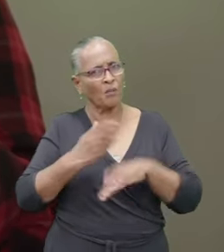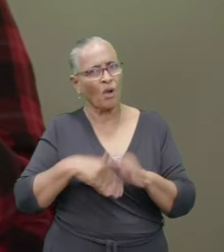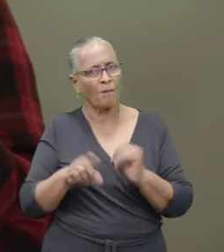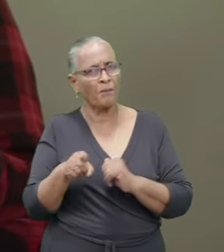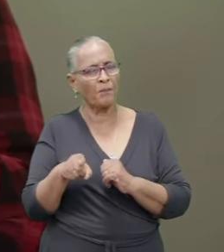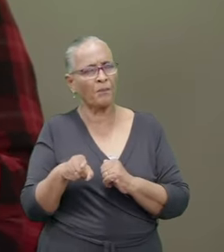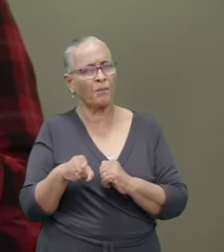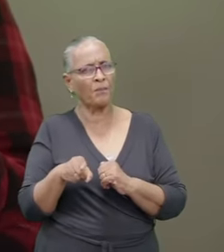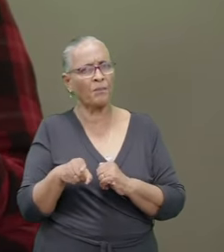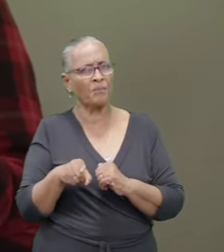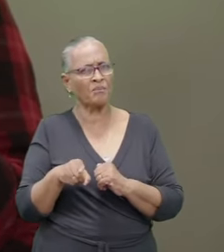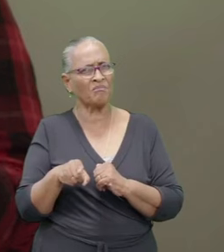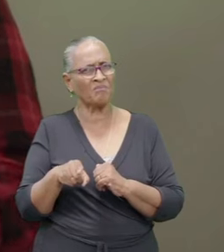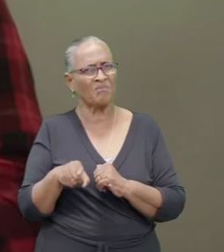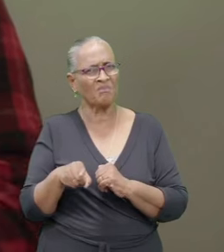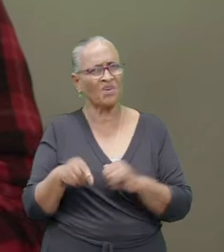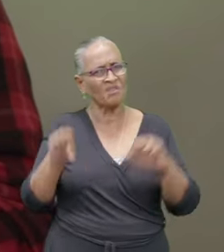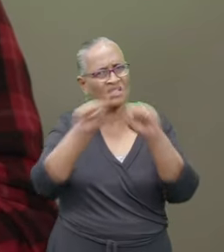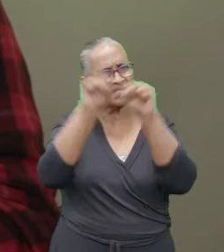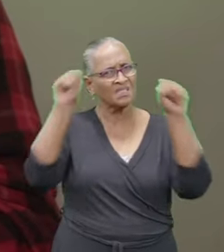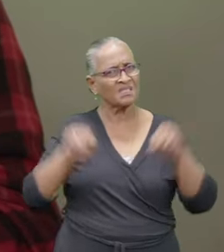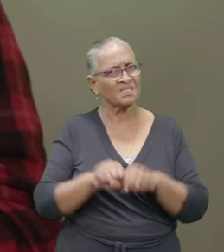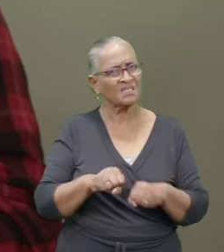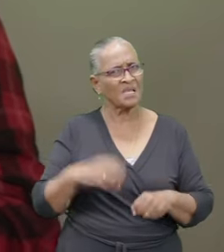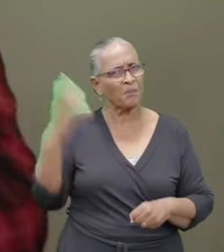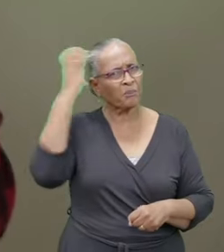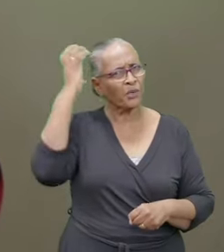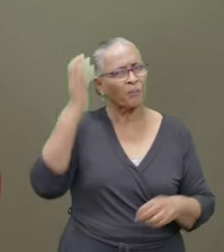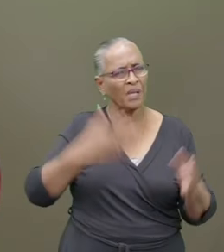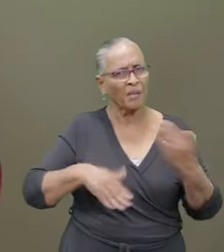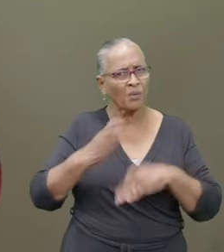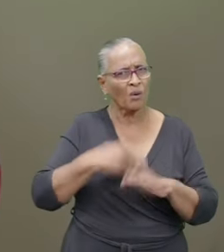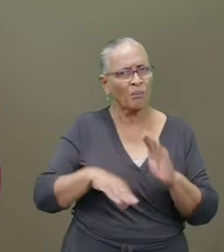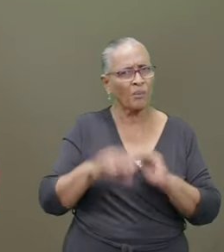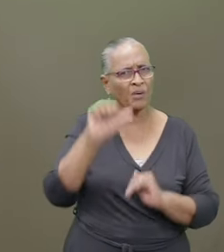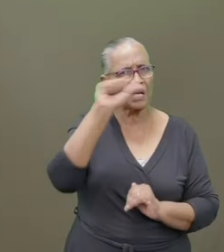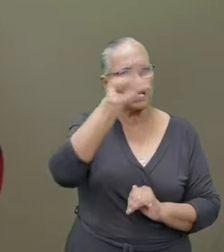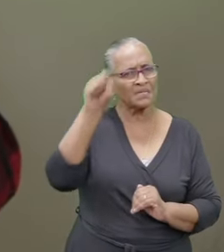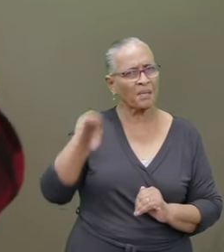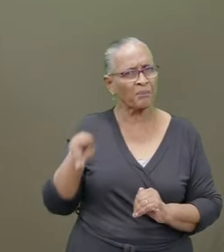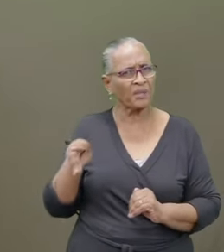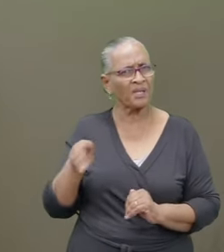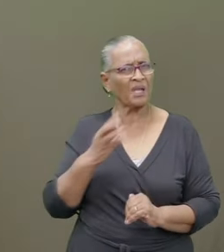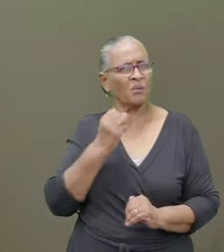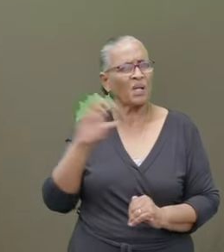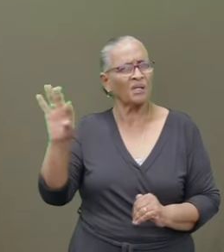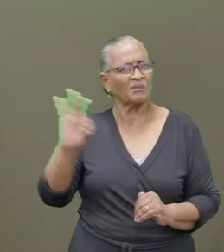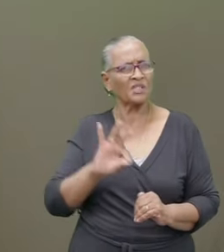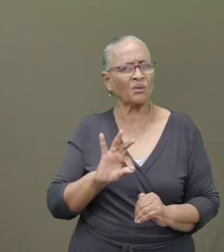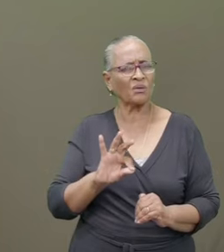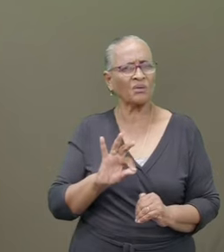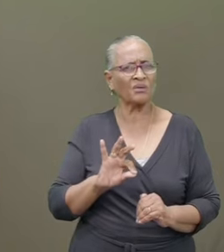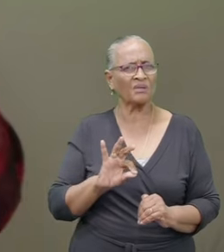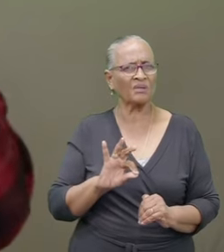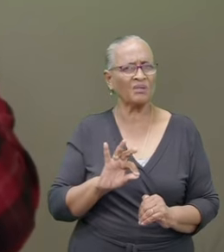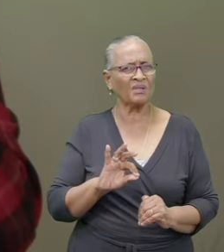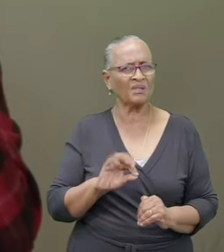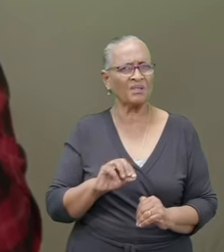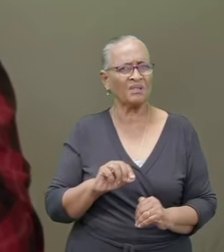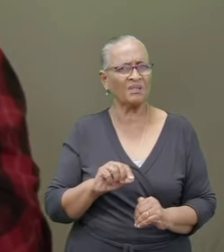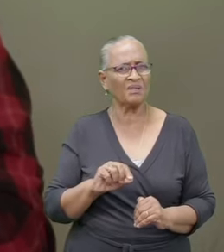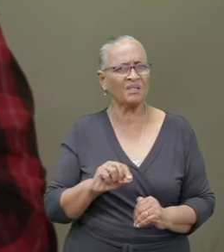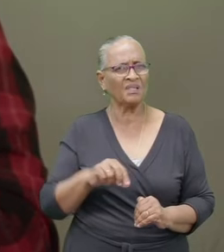voor het heel systeem? Bij AZP, ik wil toch teruggaan naar de PICU en